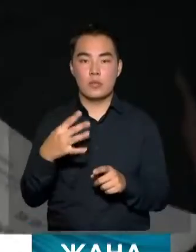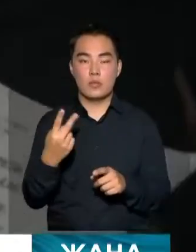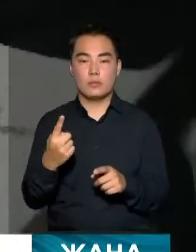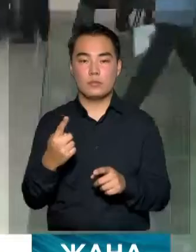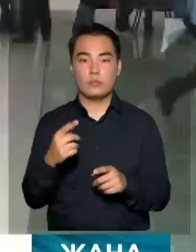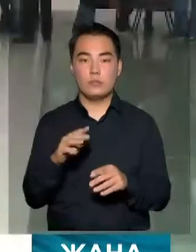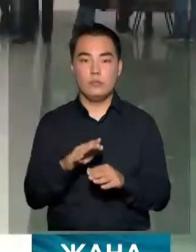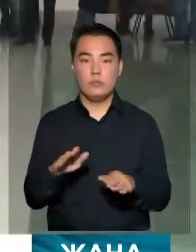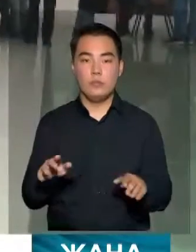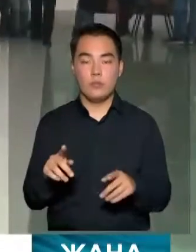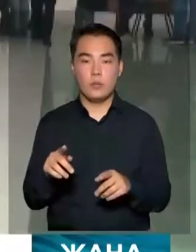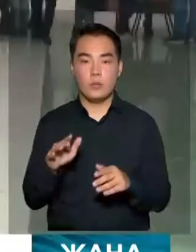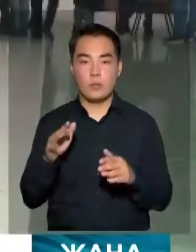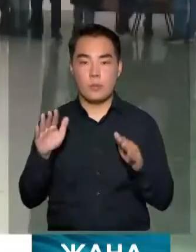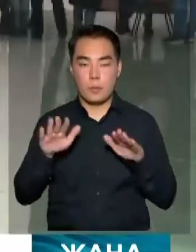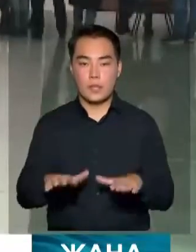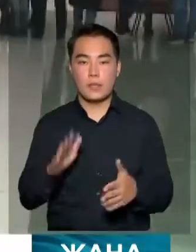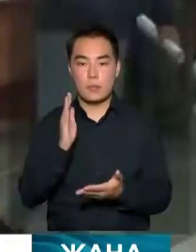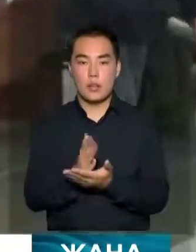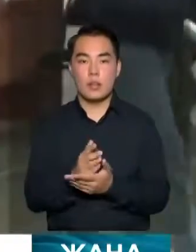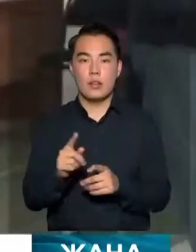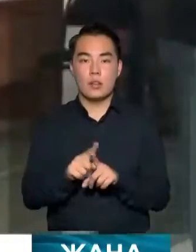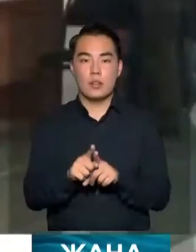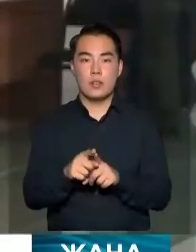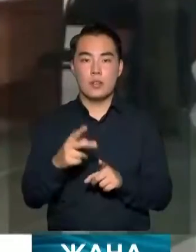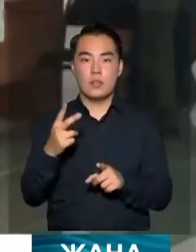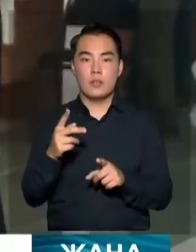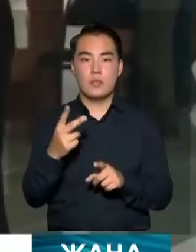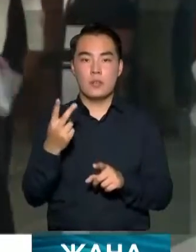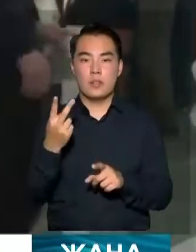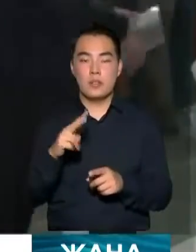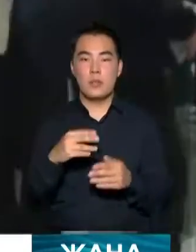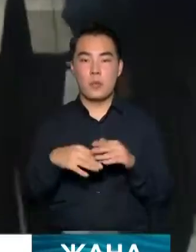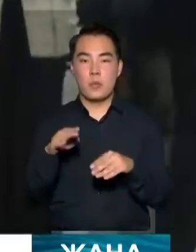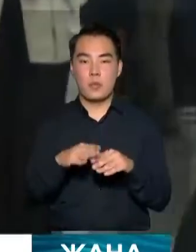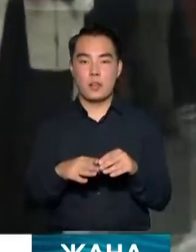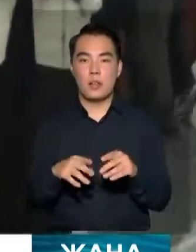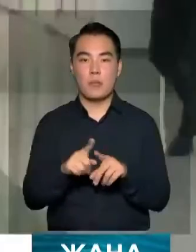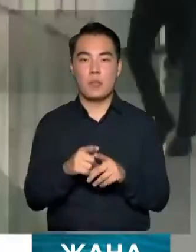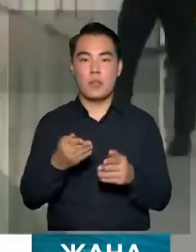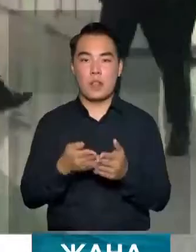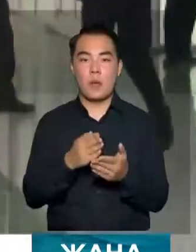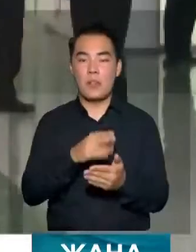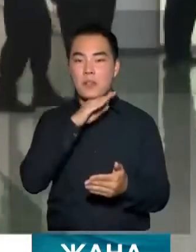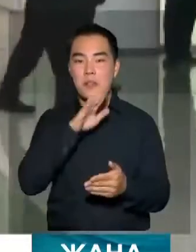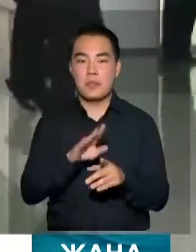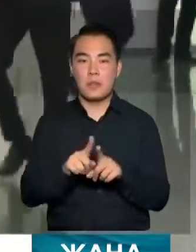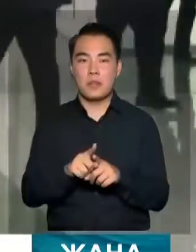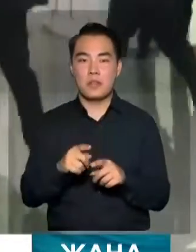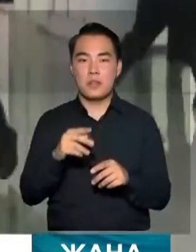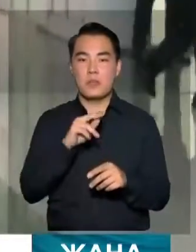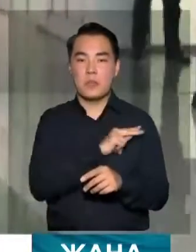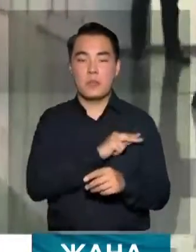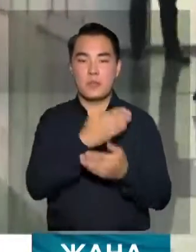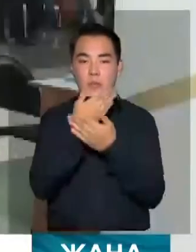орын ұсынылды. Сонымен қатар екі қолға бір күрек таппай жүргендерге мамандар 2021-2025 жылдарға арналған